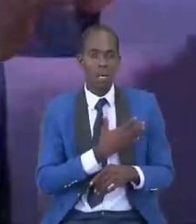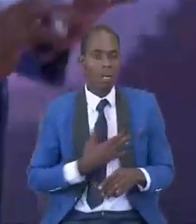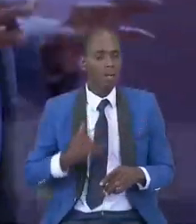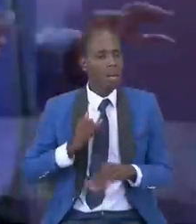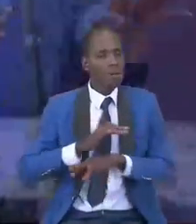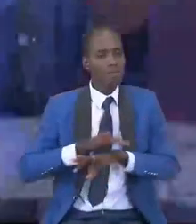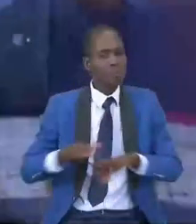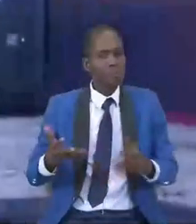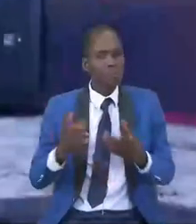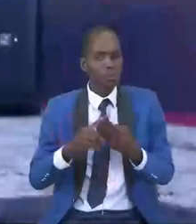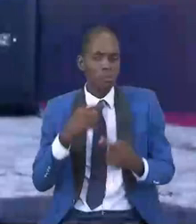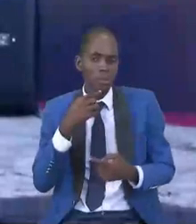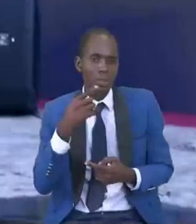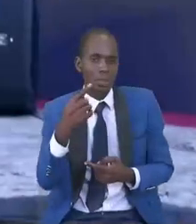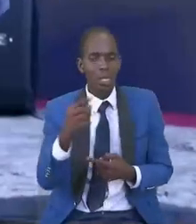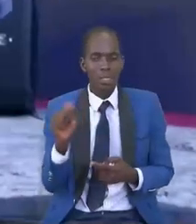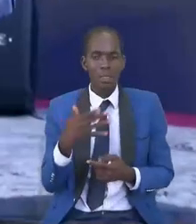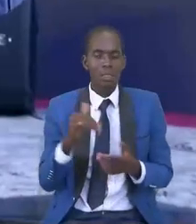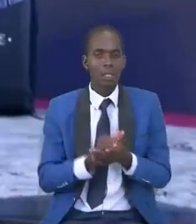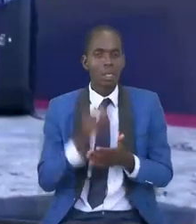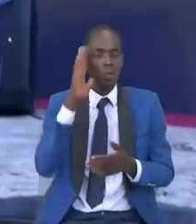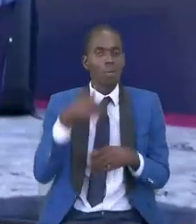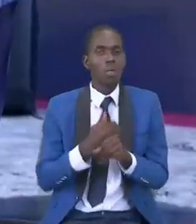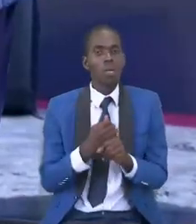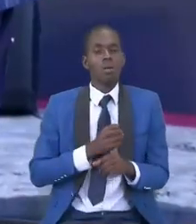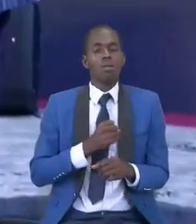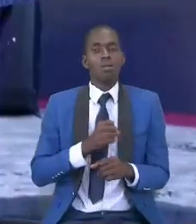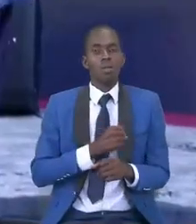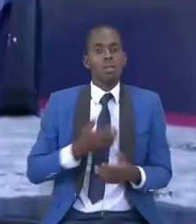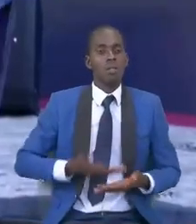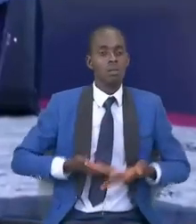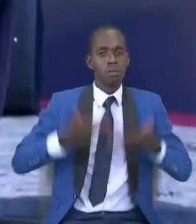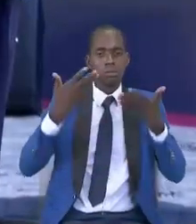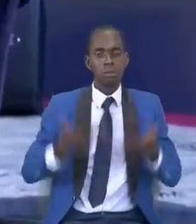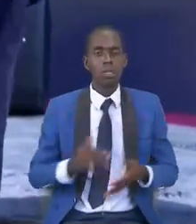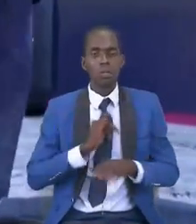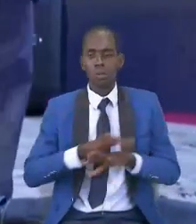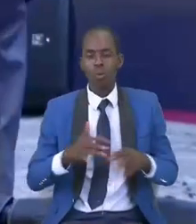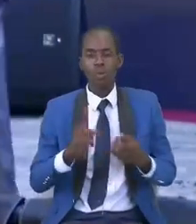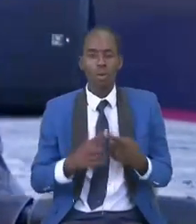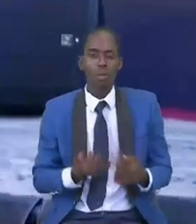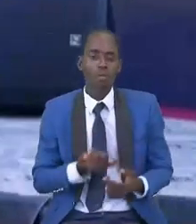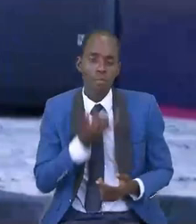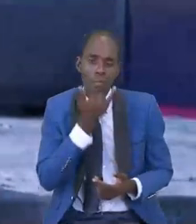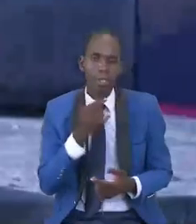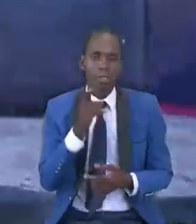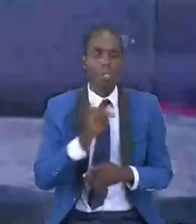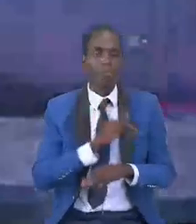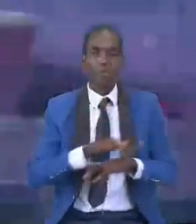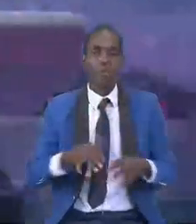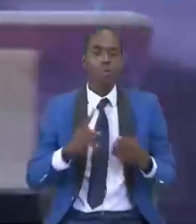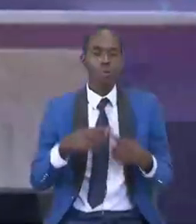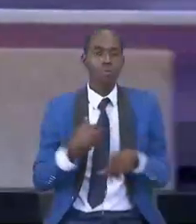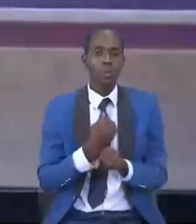tout la tension artérielle. Je ne veux pas leur dire quelque chose qui va les toucher. Je ne veux pas dire quelque chose qui va les offenser. Je ne veux pas